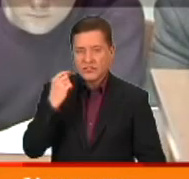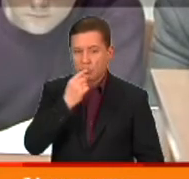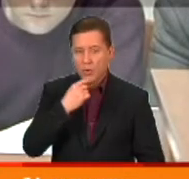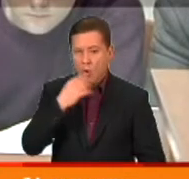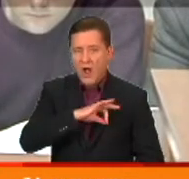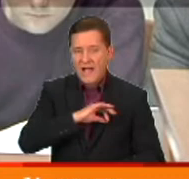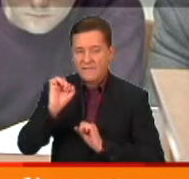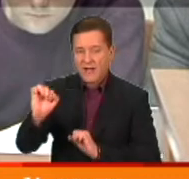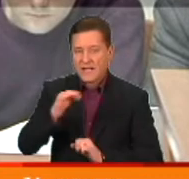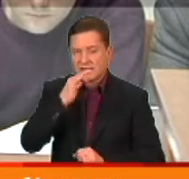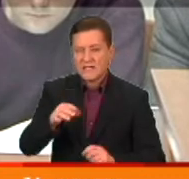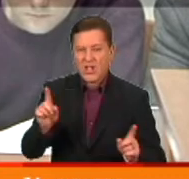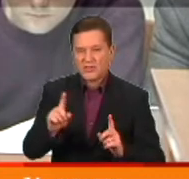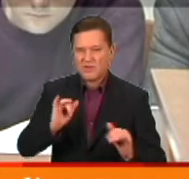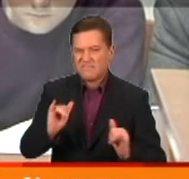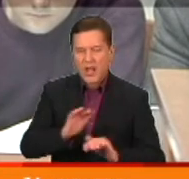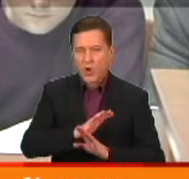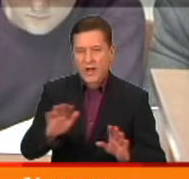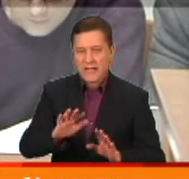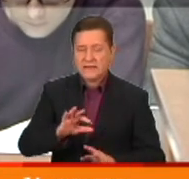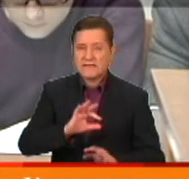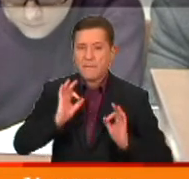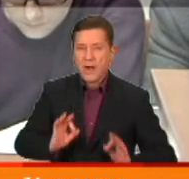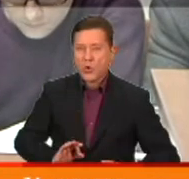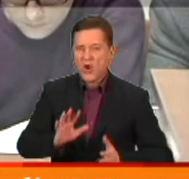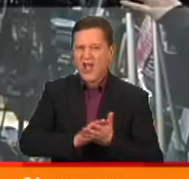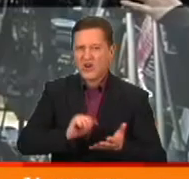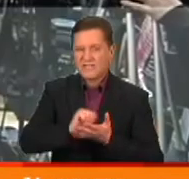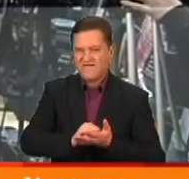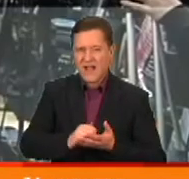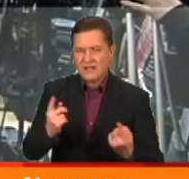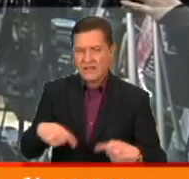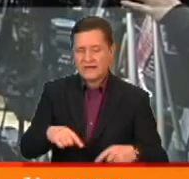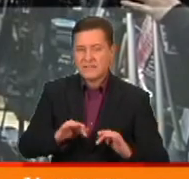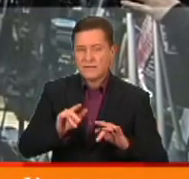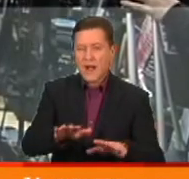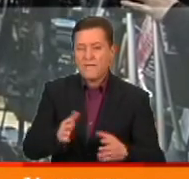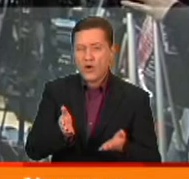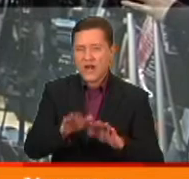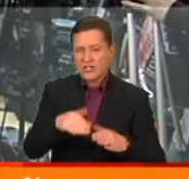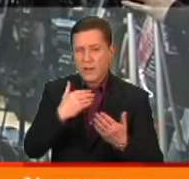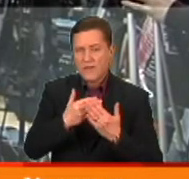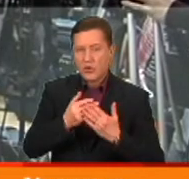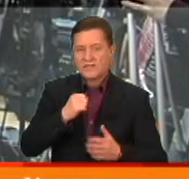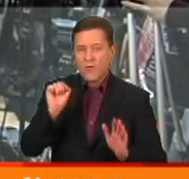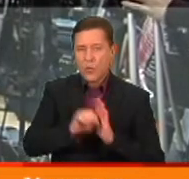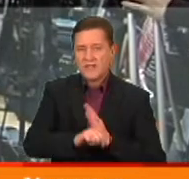така некоректність прокурорів розвалить справу не лише Мангера, а й решти підозрюваних у вбивстві